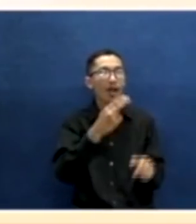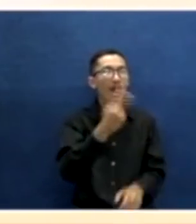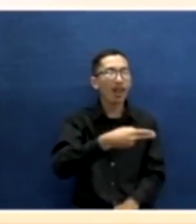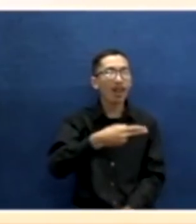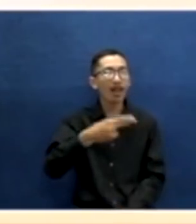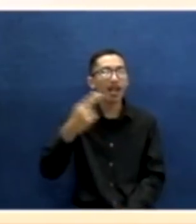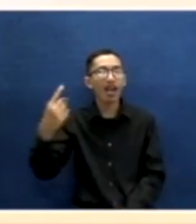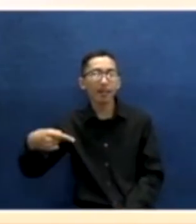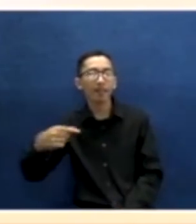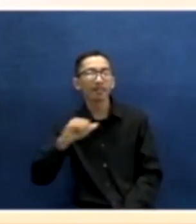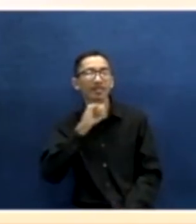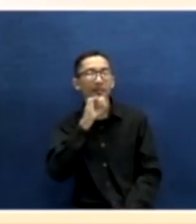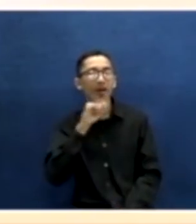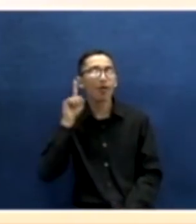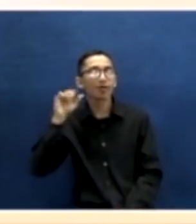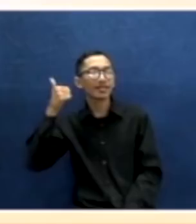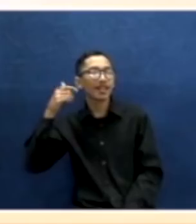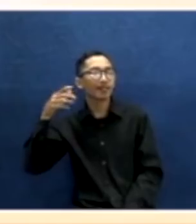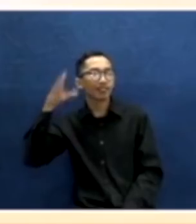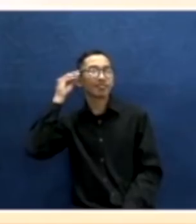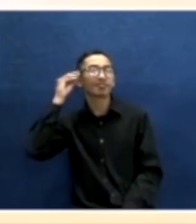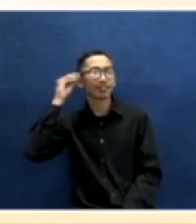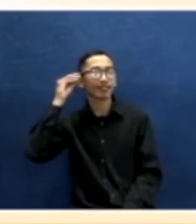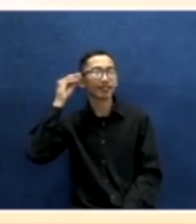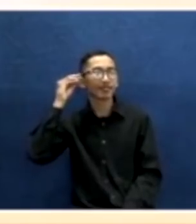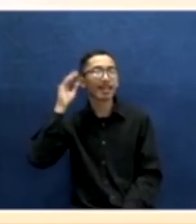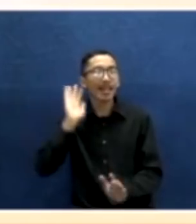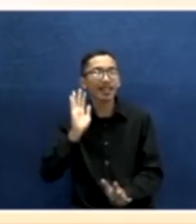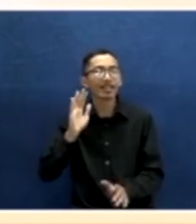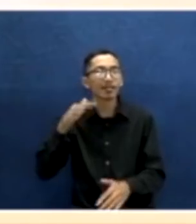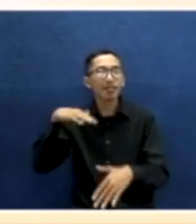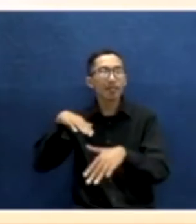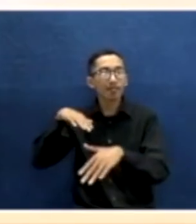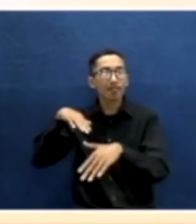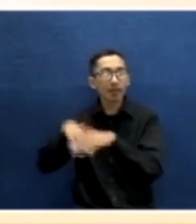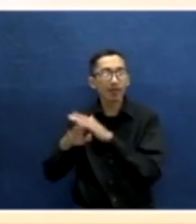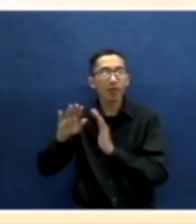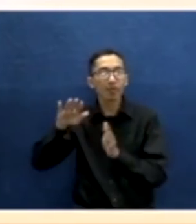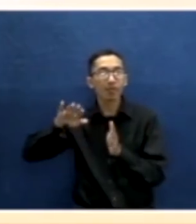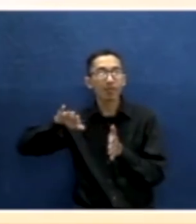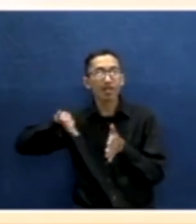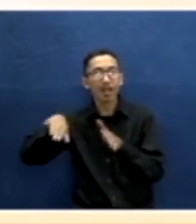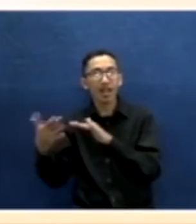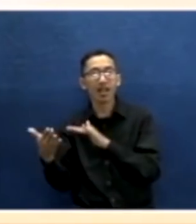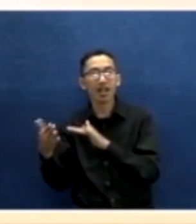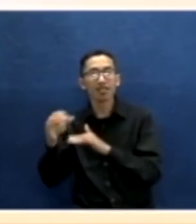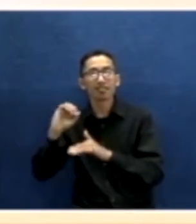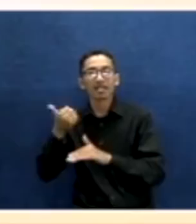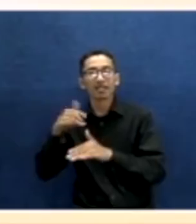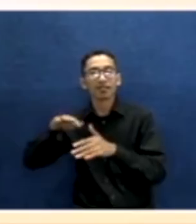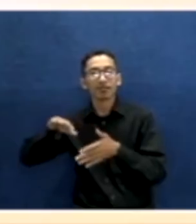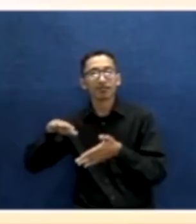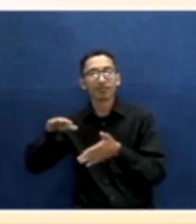hina dihadapan Allah maka itu perhitungannya nanti di hadapan Allah itu kan beda dengan kita ya kita ini kalau punya barang kok hina